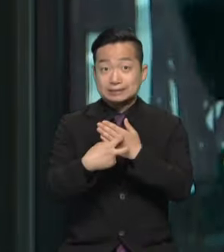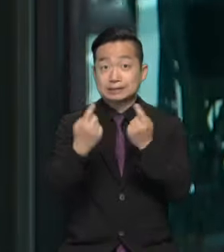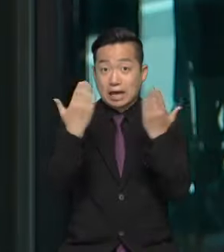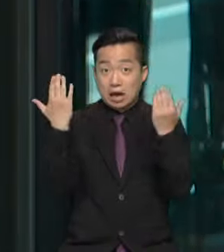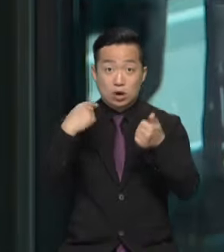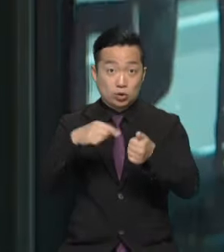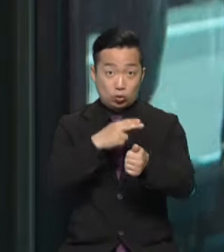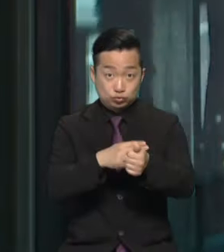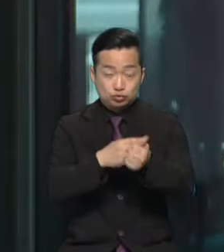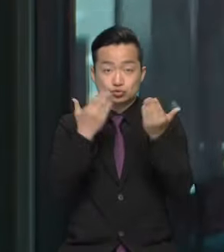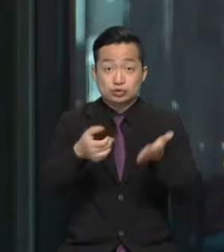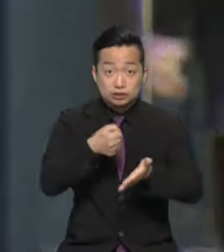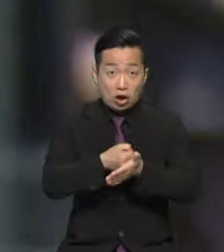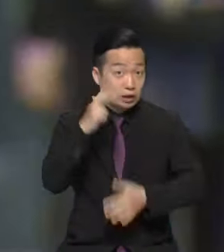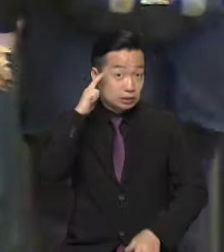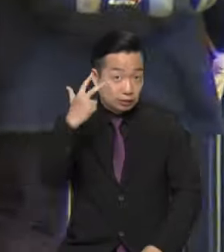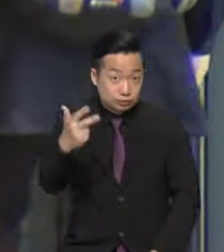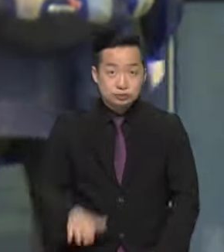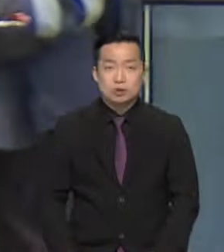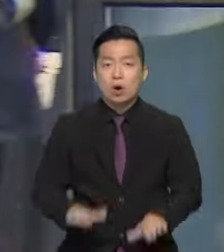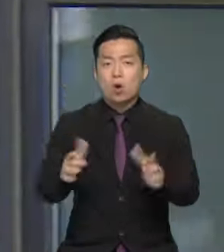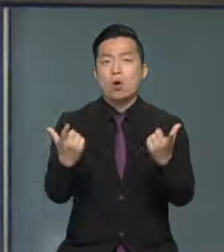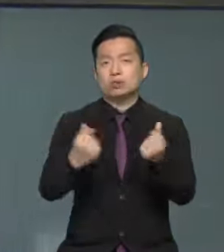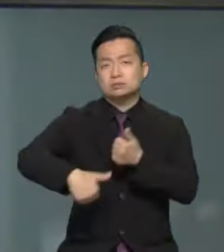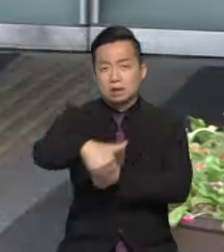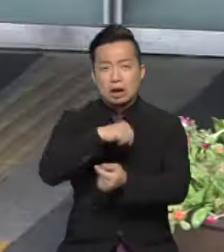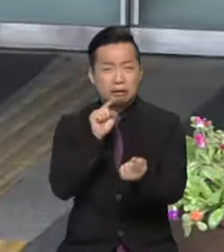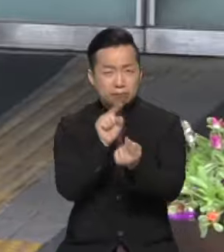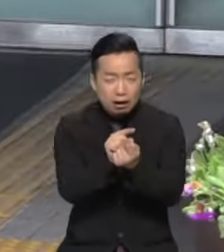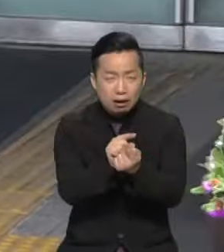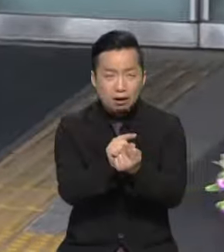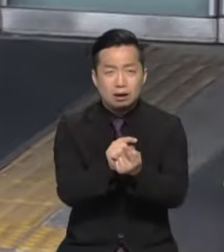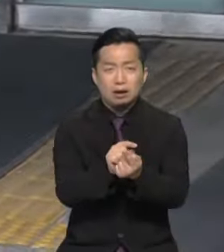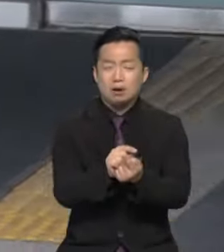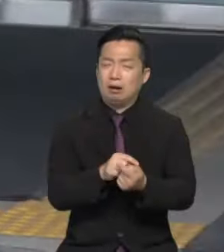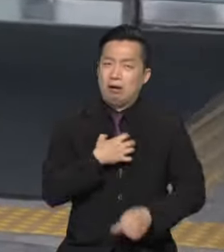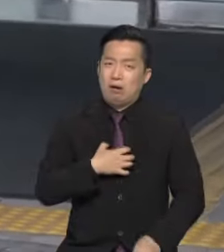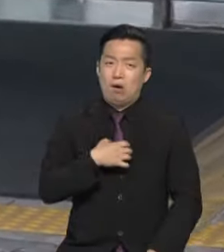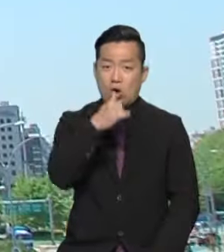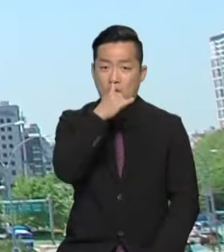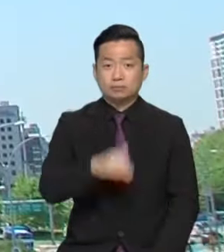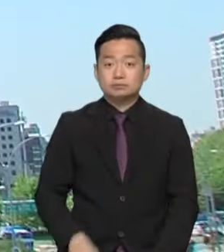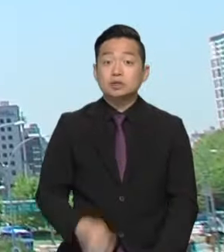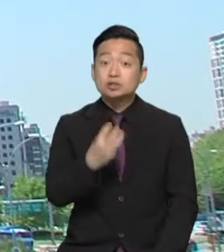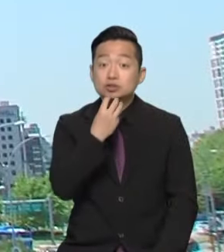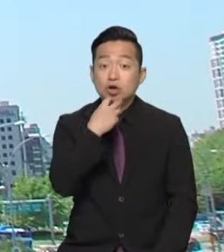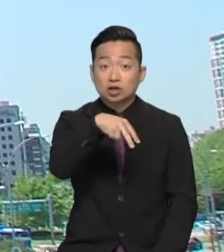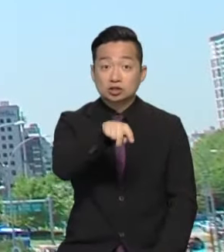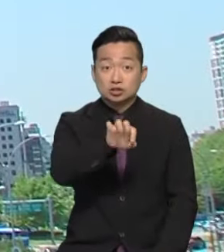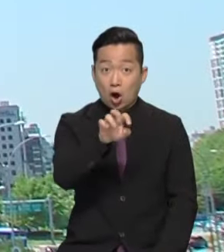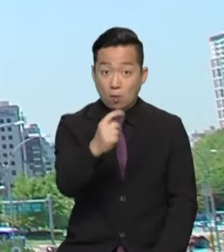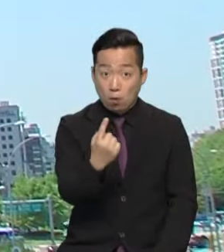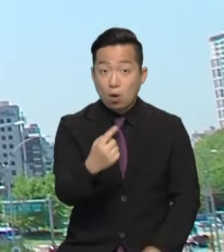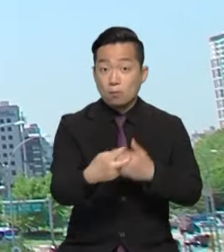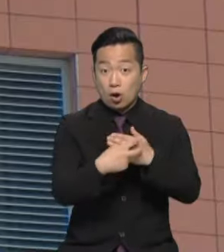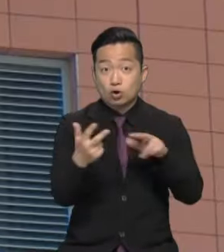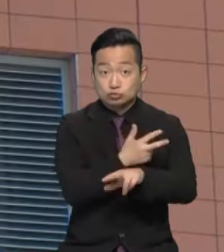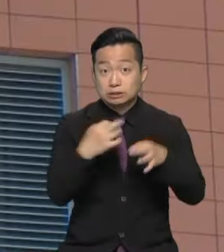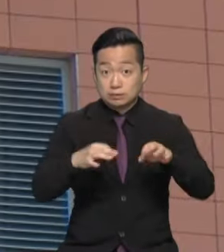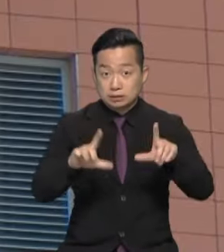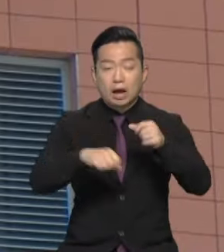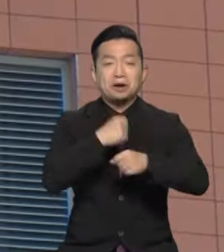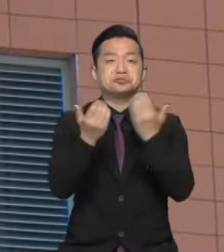차원에서 휴진을 결정한 다음 주도 오늘 같은 상황이 될진 안심할 수 없습니다. 서울 성모병원까지 매주 금요일